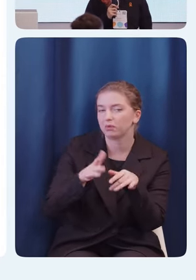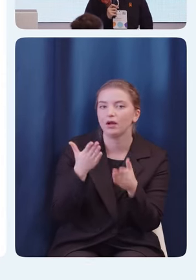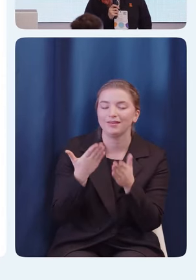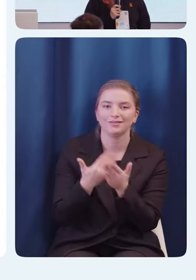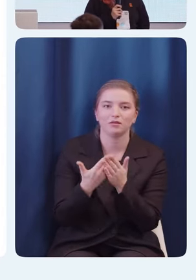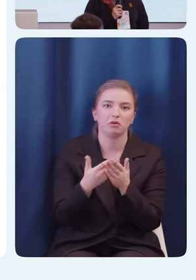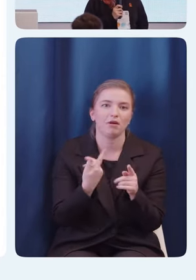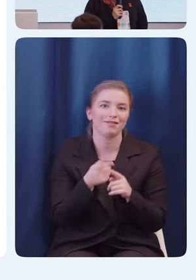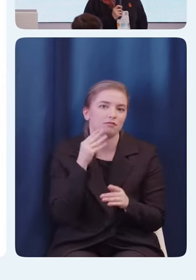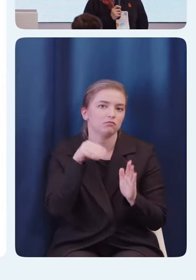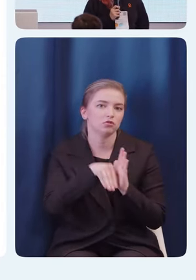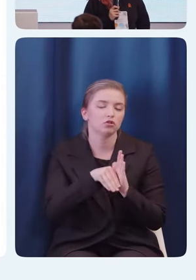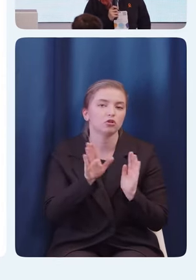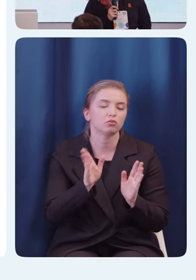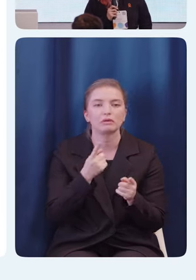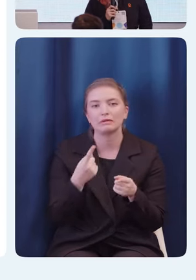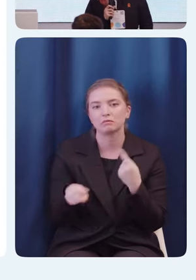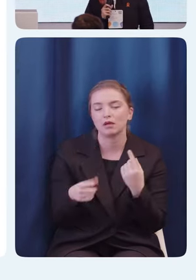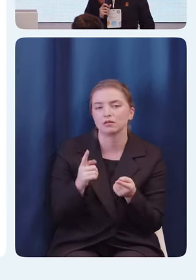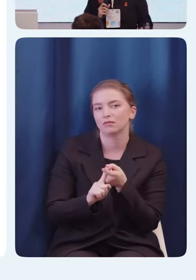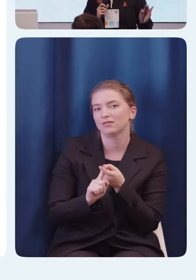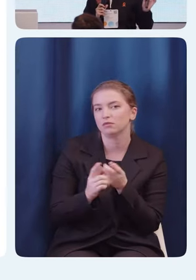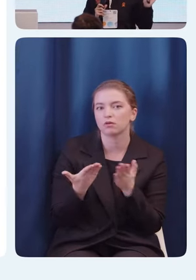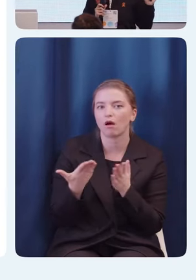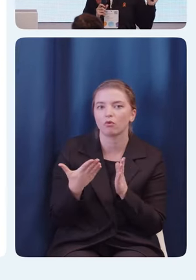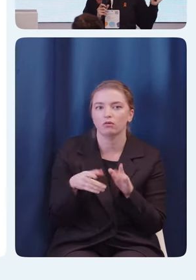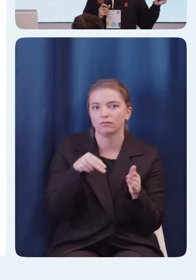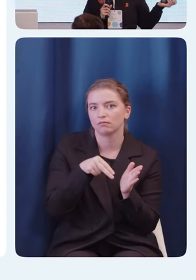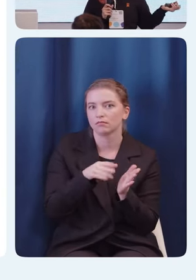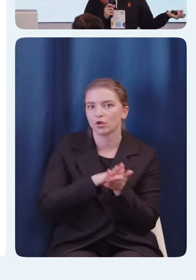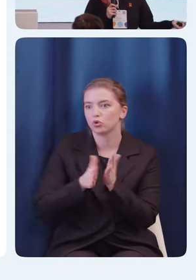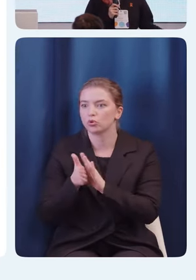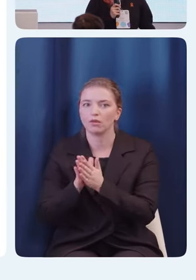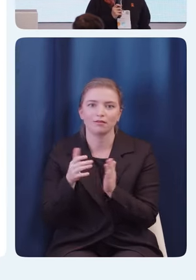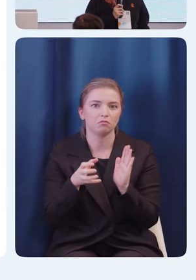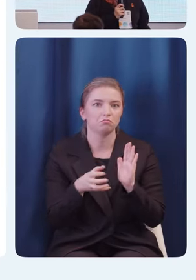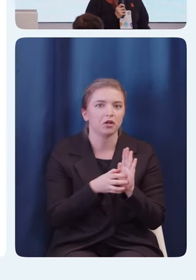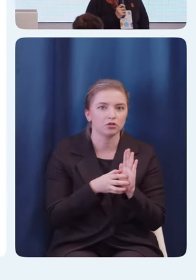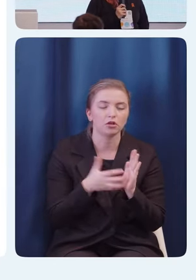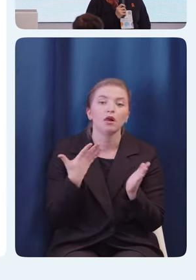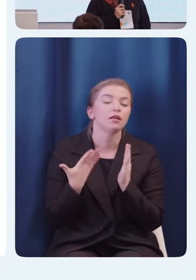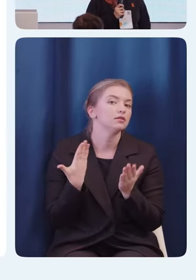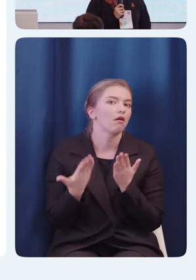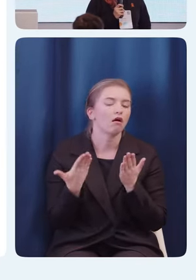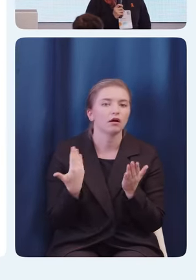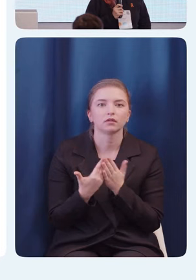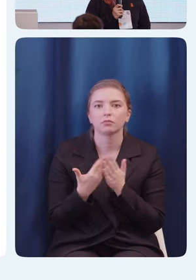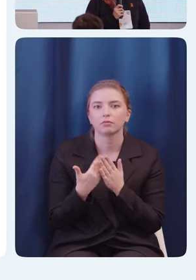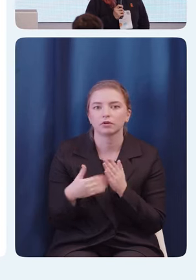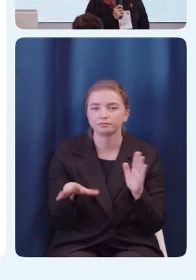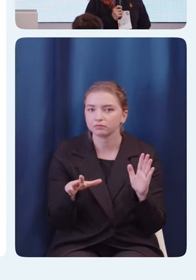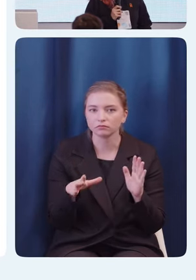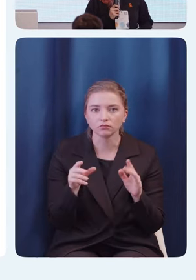меняться в зависимости от состояния приложения. Если какую-то кнопку озвучивать не надо, можно использовать тег Important